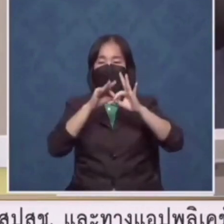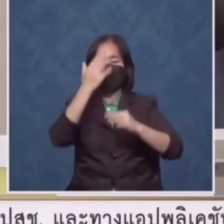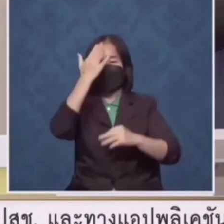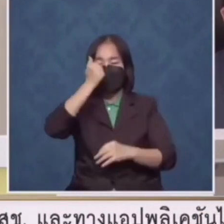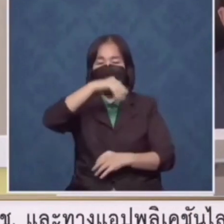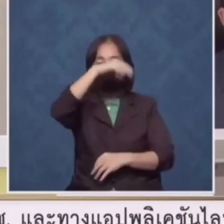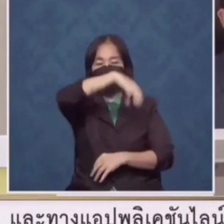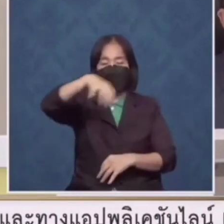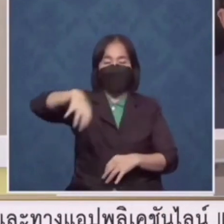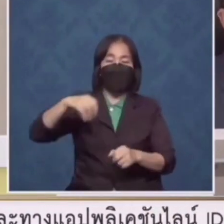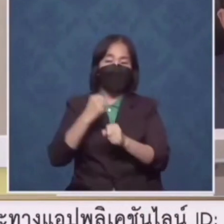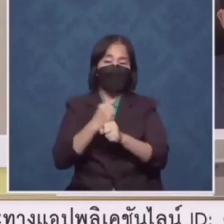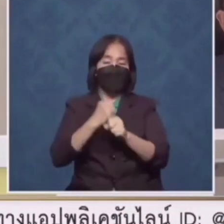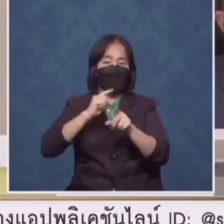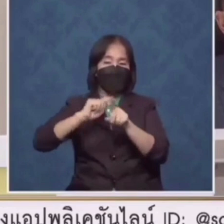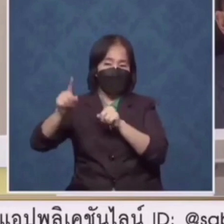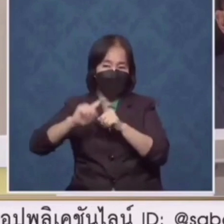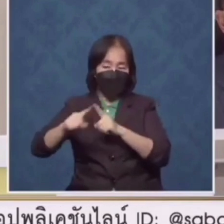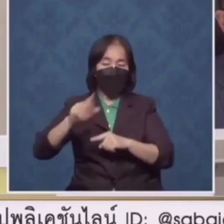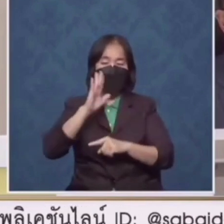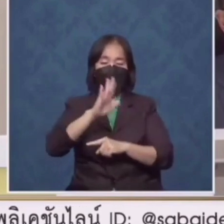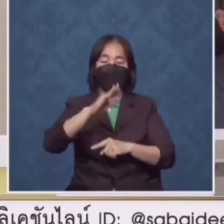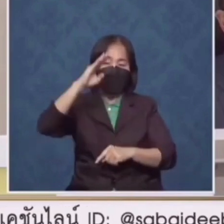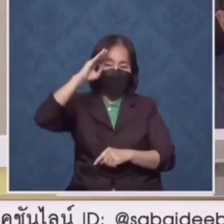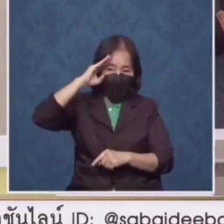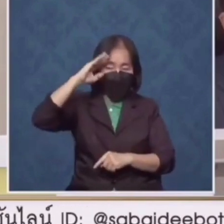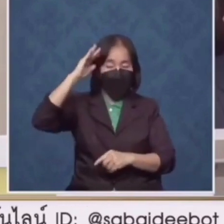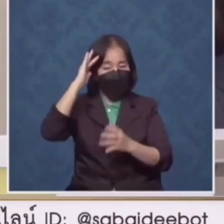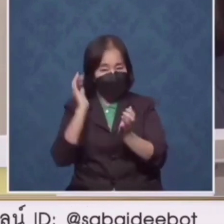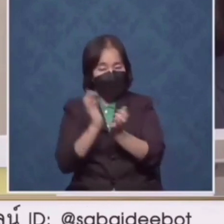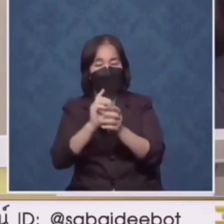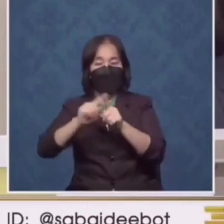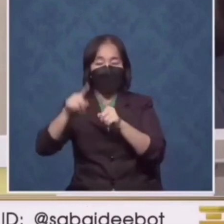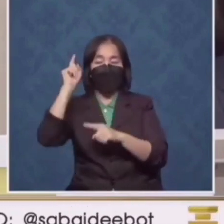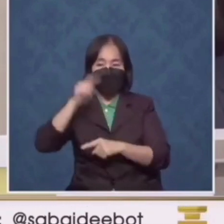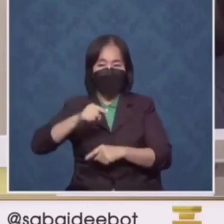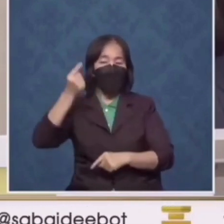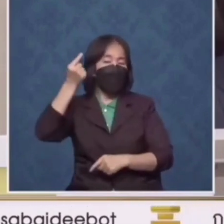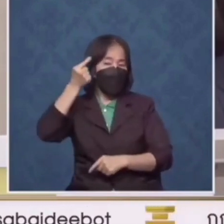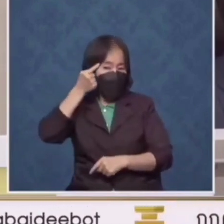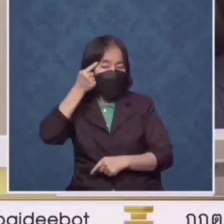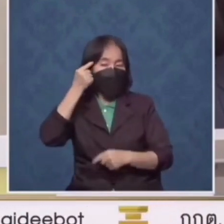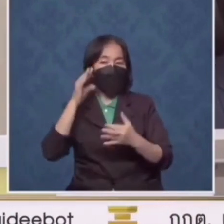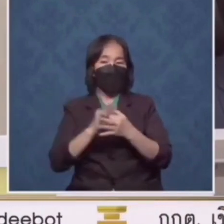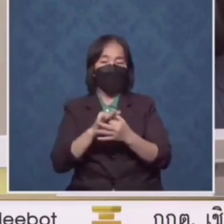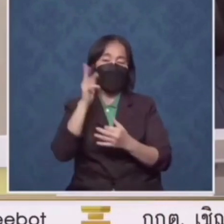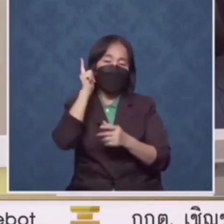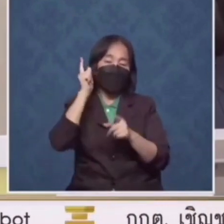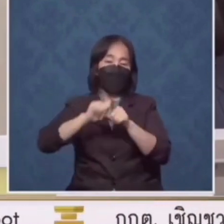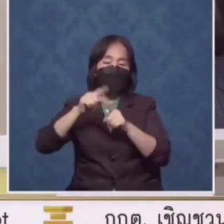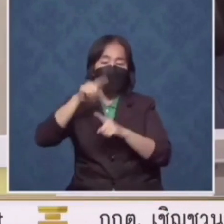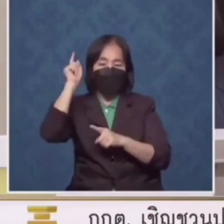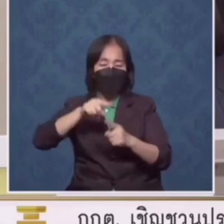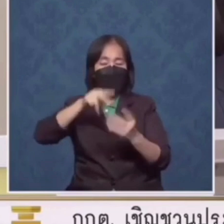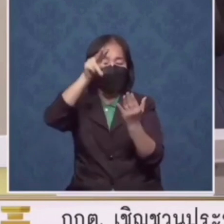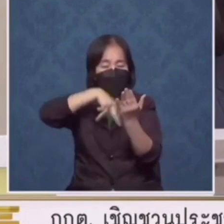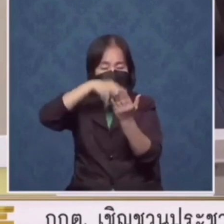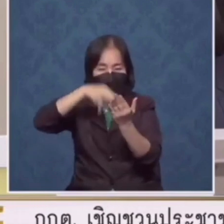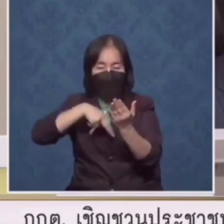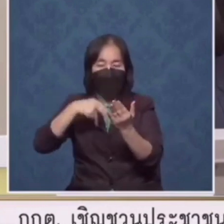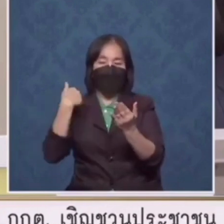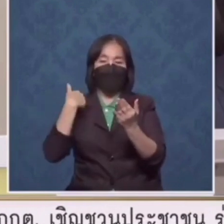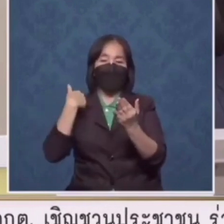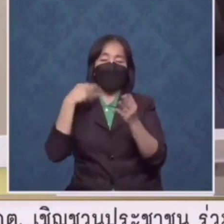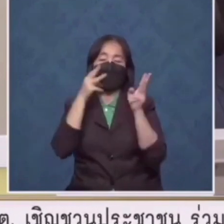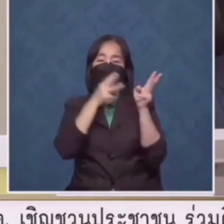ทกหน่วยรมทั้งหนวยงาน antes mlc เองกจะต้องแ้วทันตอดนักการมีการติดตามข้อมูล หนาการเบยแพร่